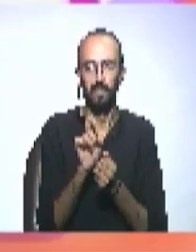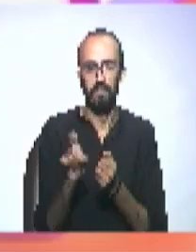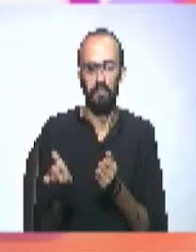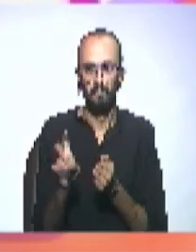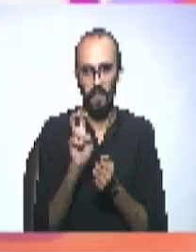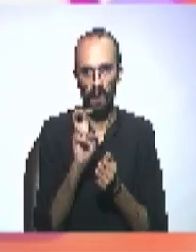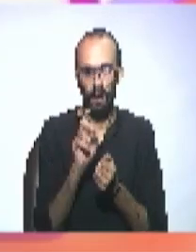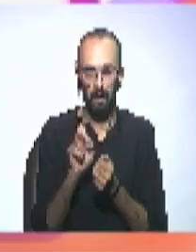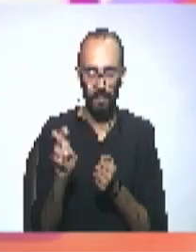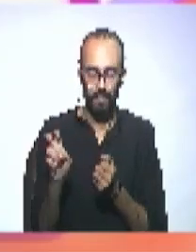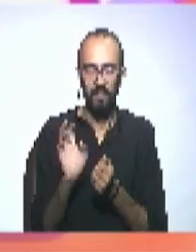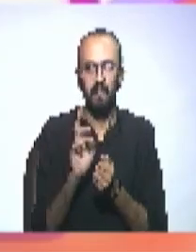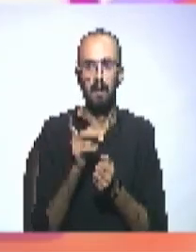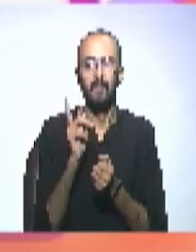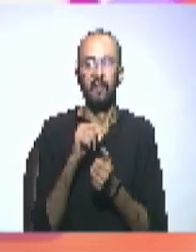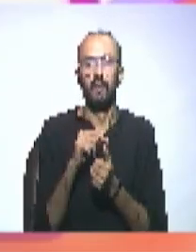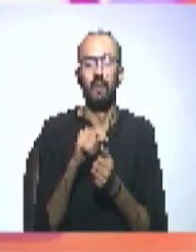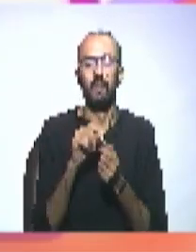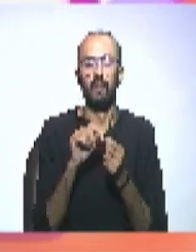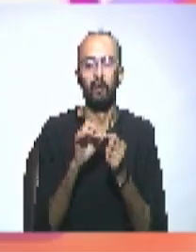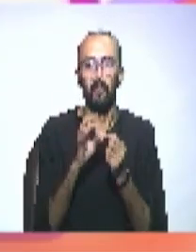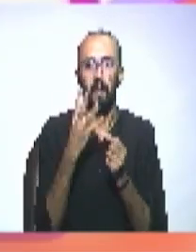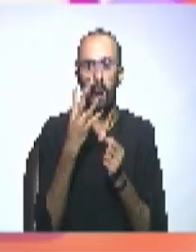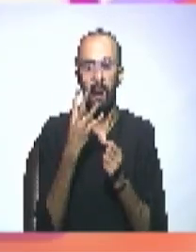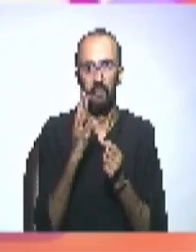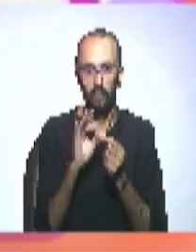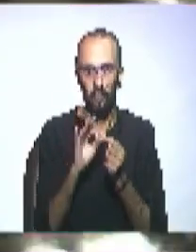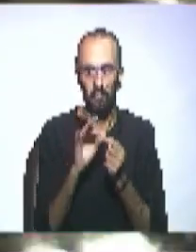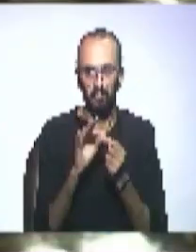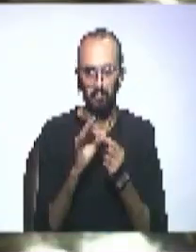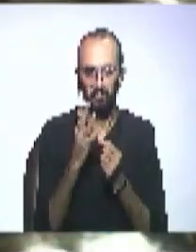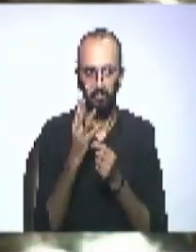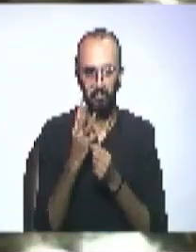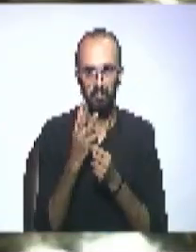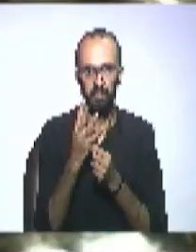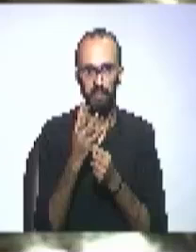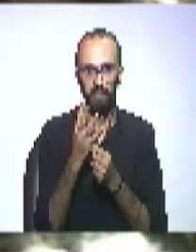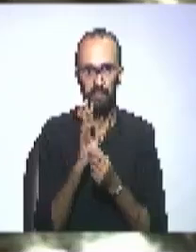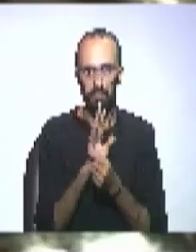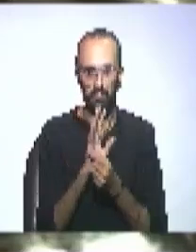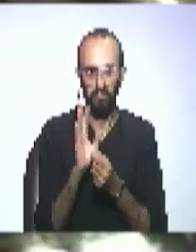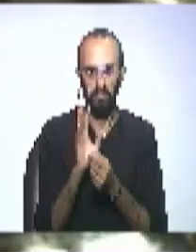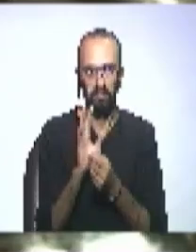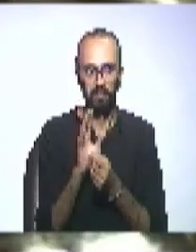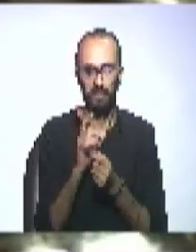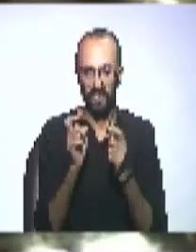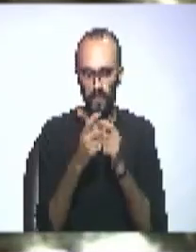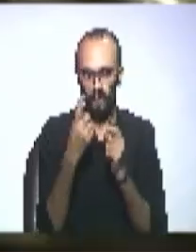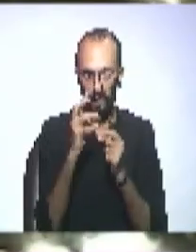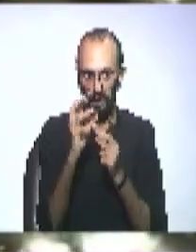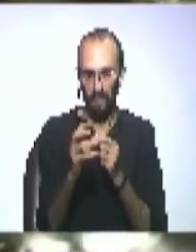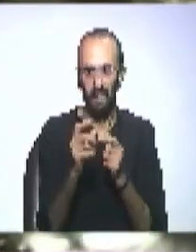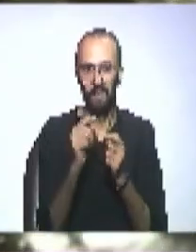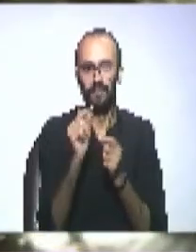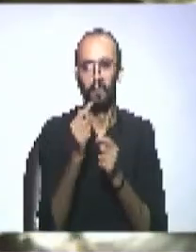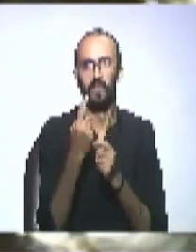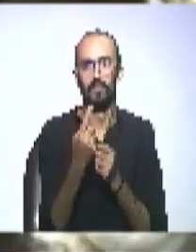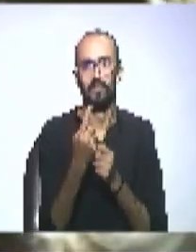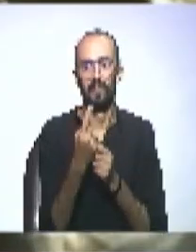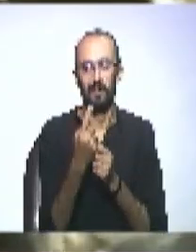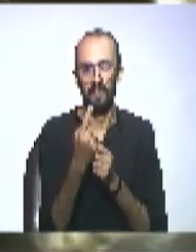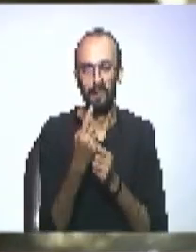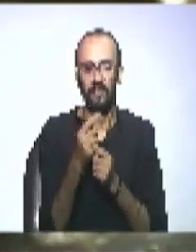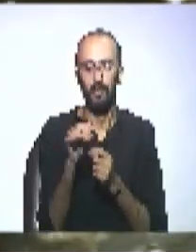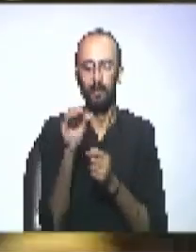واربع فصوص توم. اربع فصوص توم بالظبط، القطعه فص توم. ماشي. قطعه الفراخ عليها فص ثوم. ده بقى بدل ما نحط